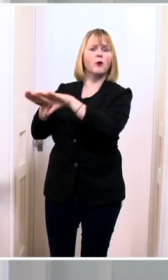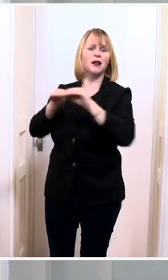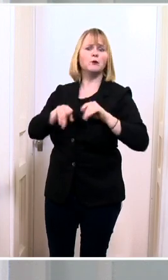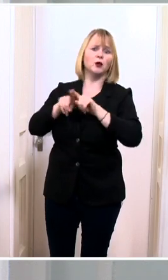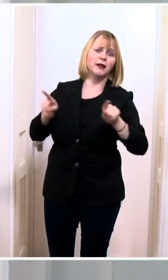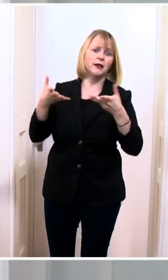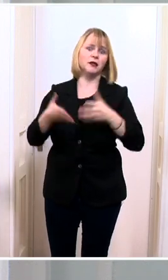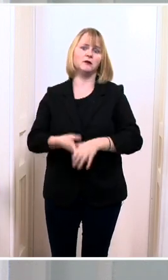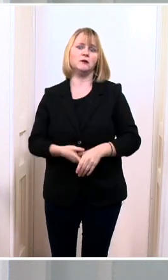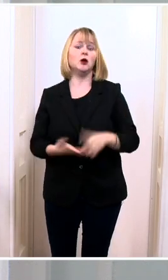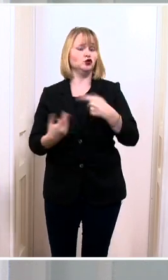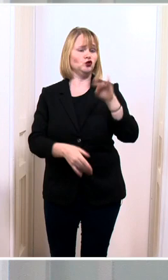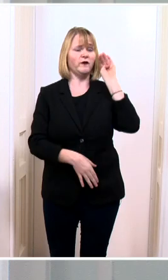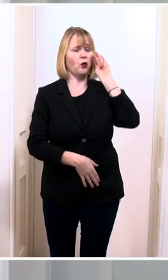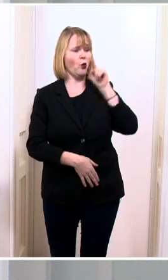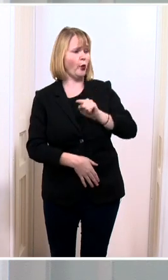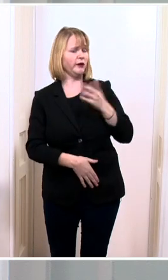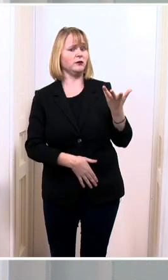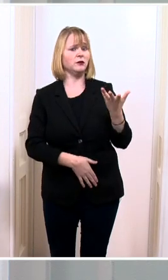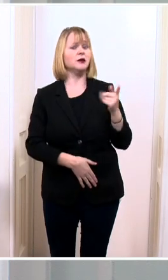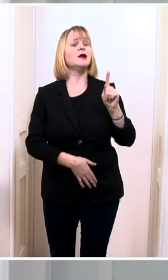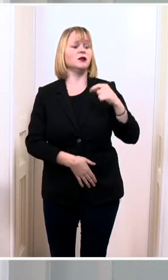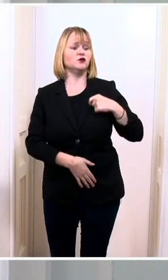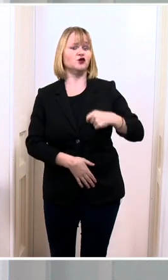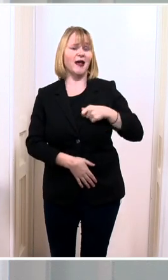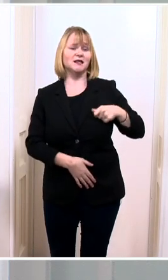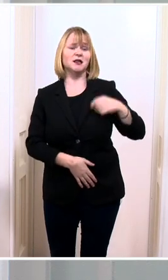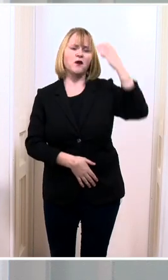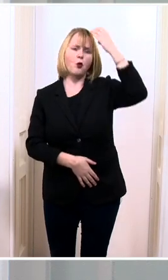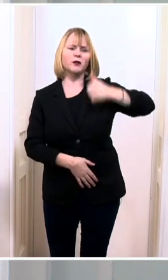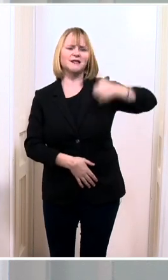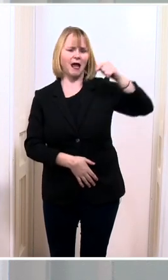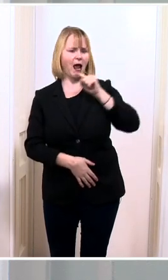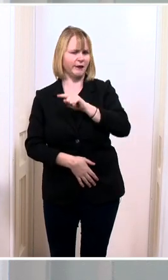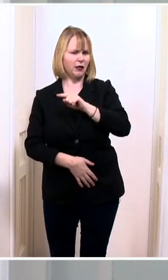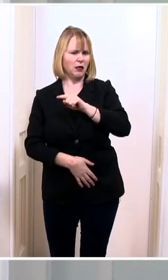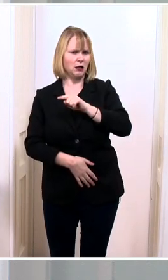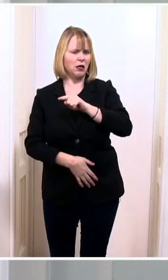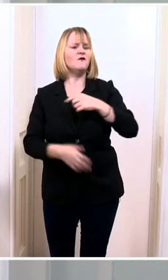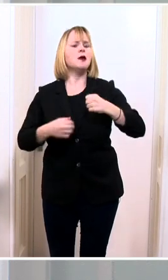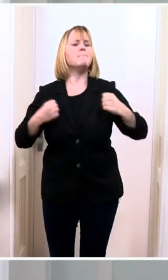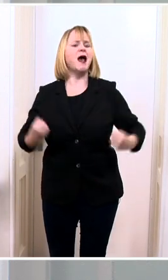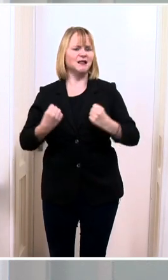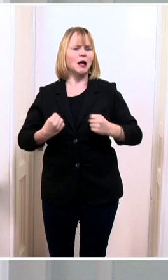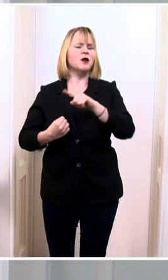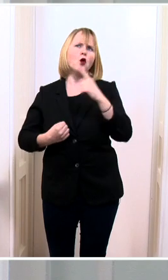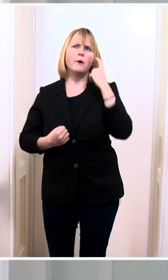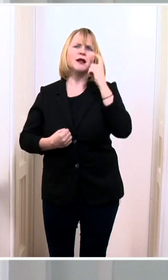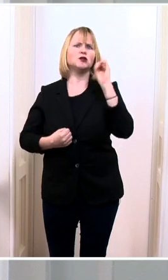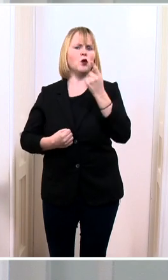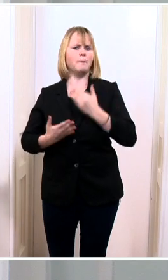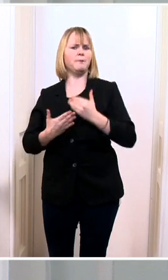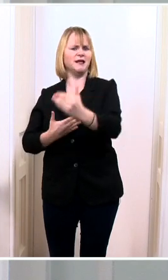Wie Sie sicher mitbekommen haben, erwägt der Schweizerische Bundesrat, die Maßnahmen bis Ende Februar zu verlängern.